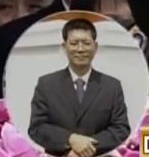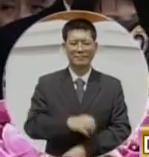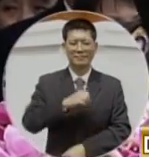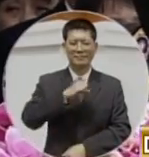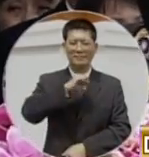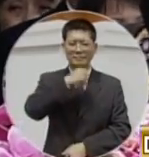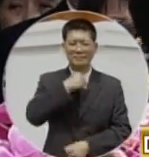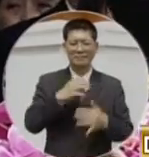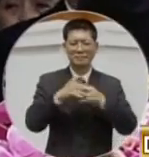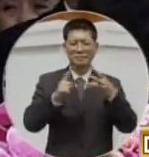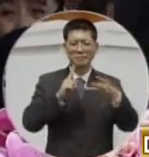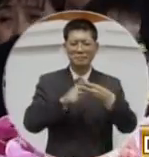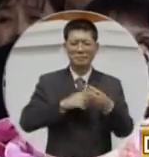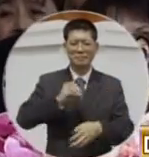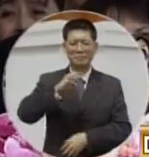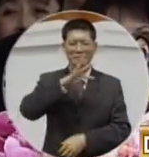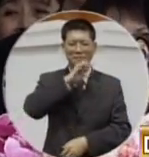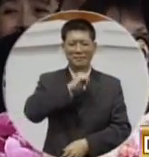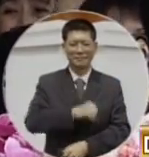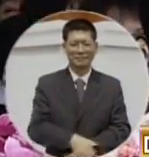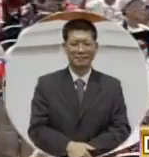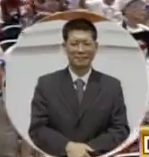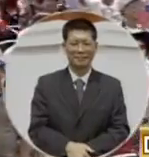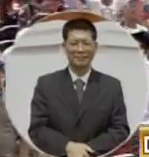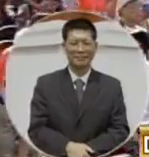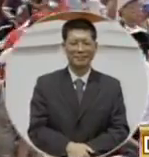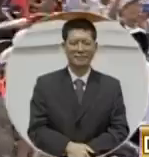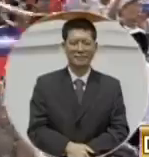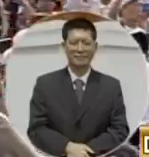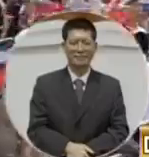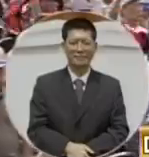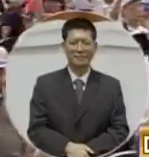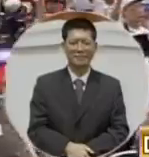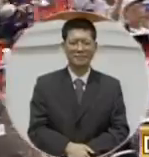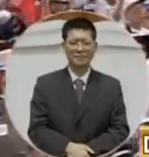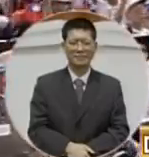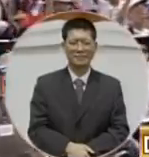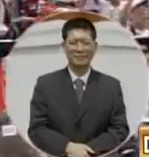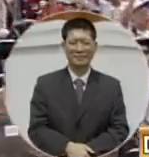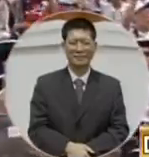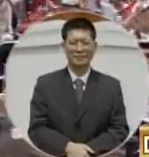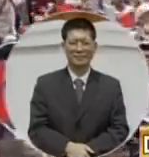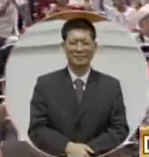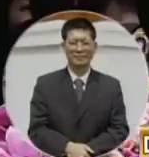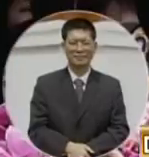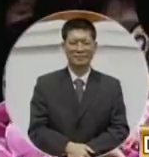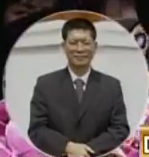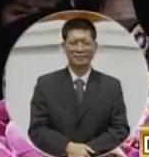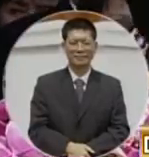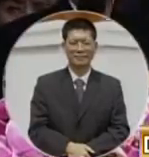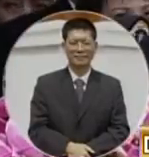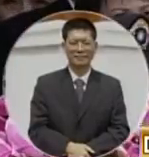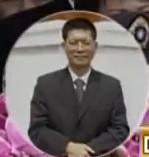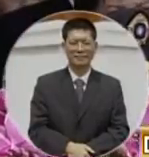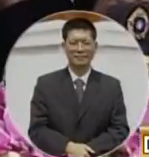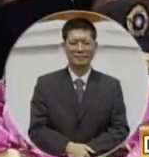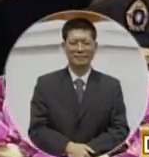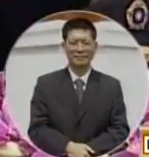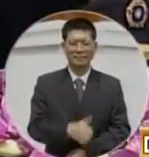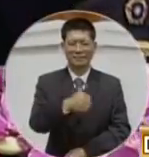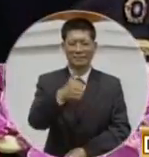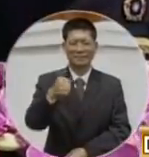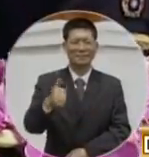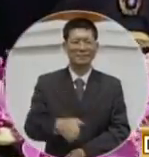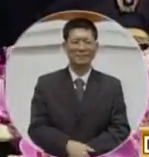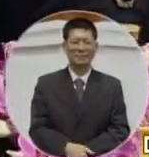台湾民主万岁！ 台湾民主万岁！ 谢谢大